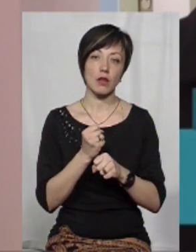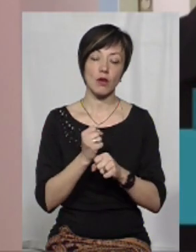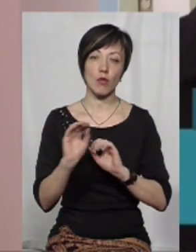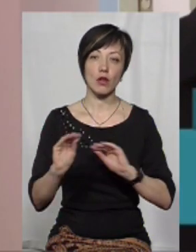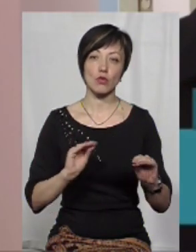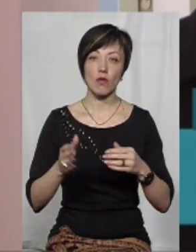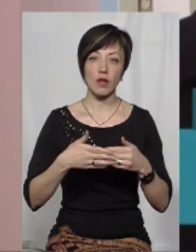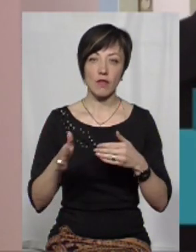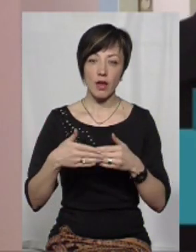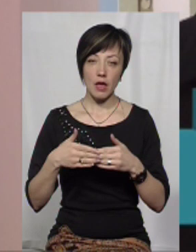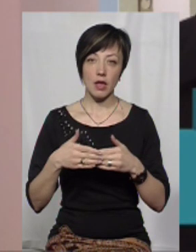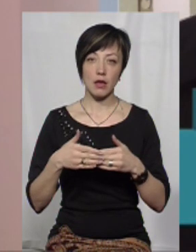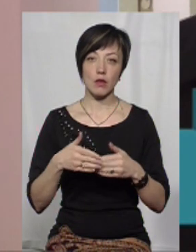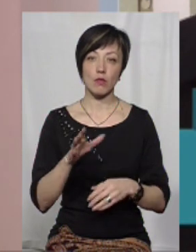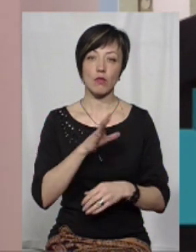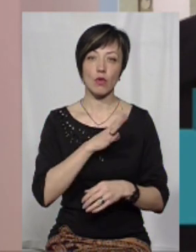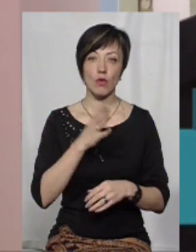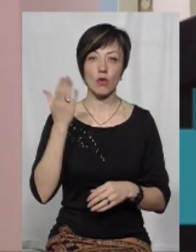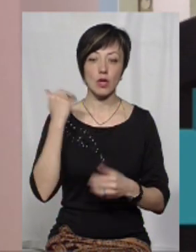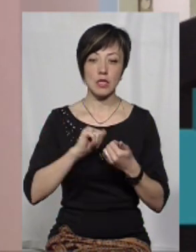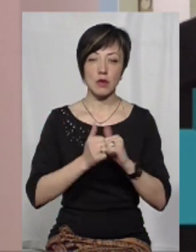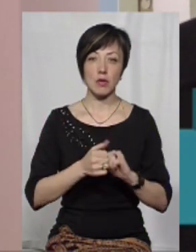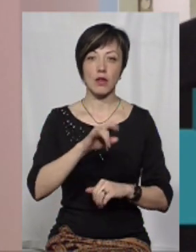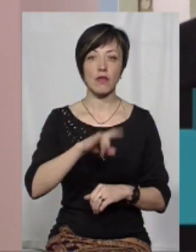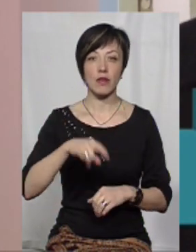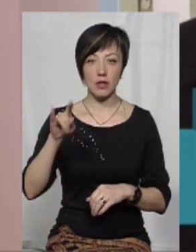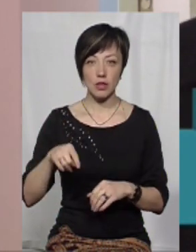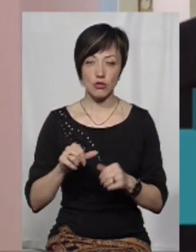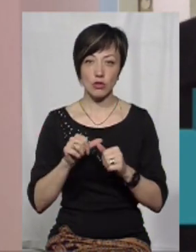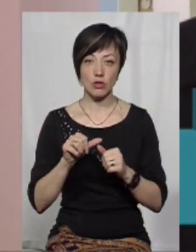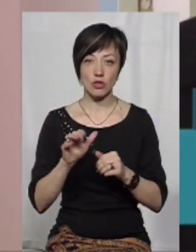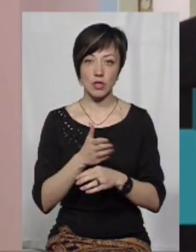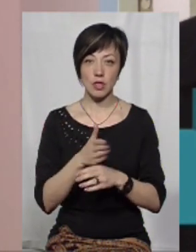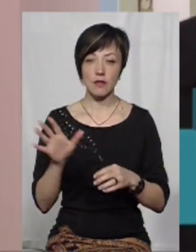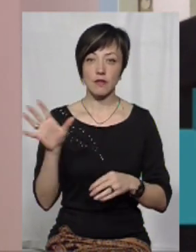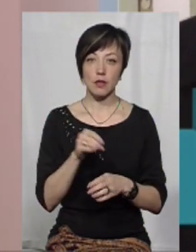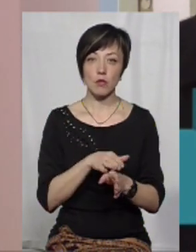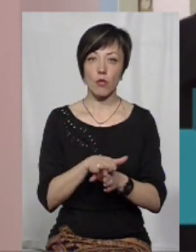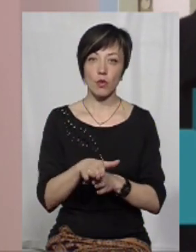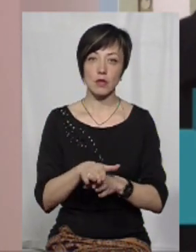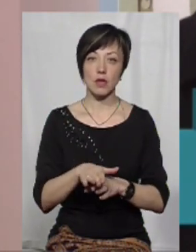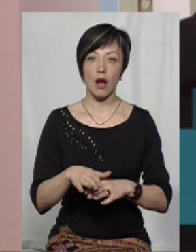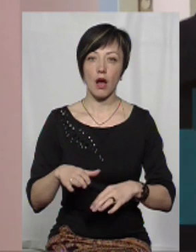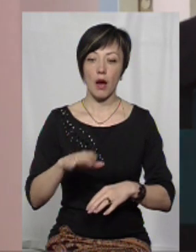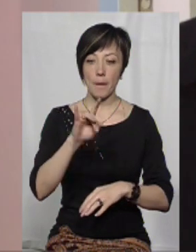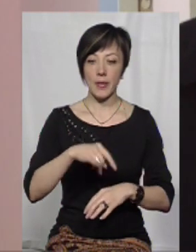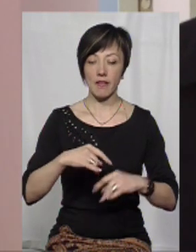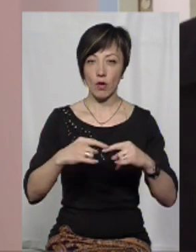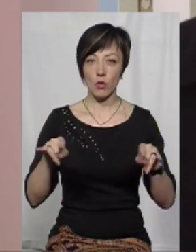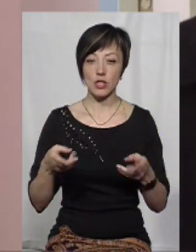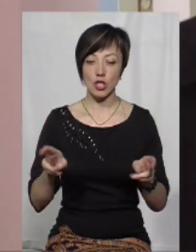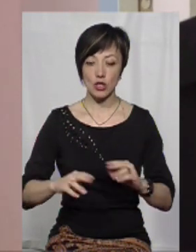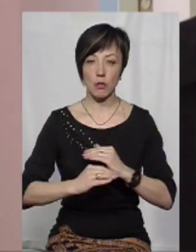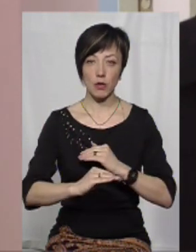двері. Було в свій час замінено і вікна частину, і всі повністю підоконники. Залишилося